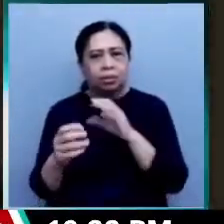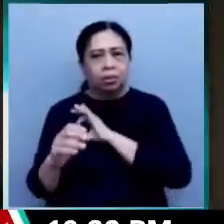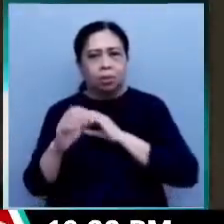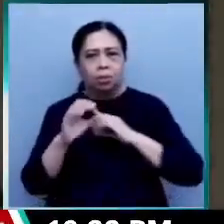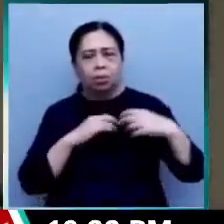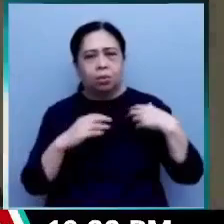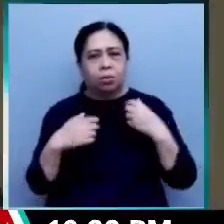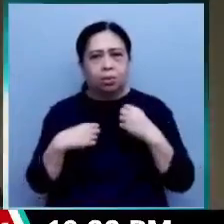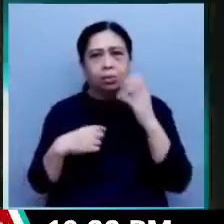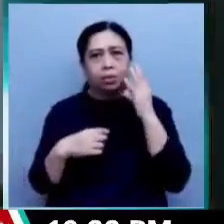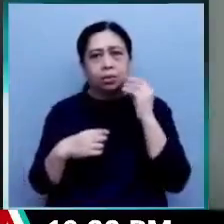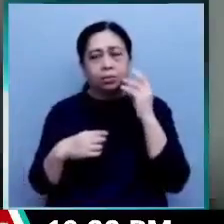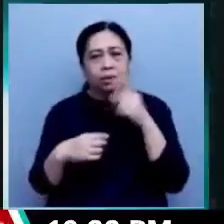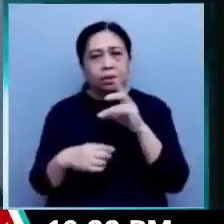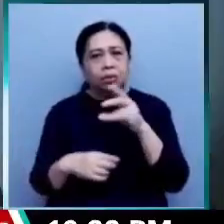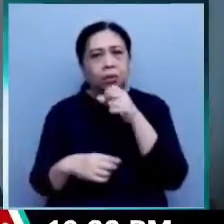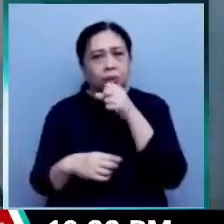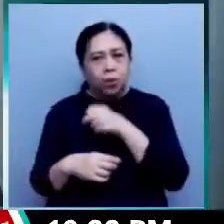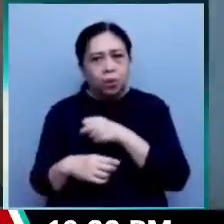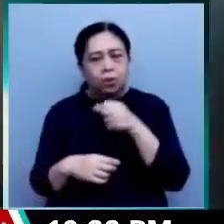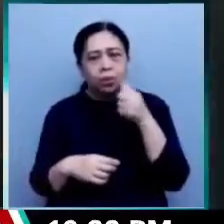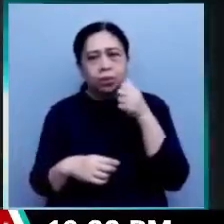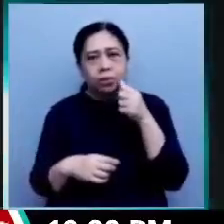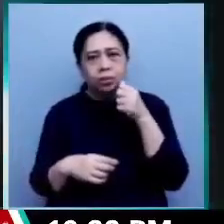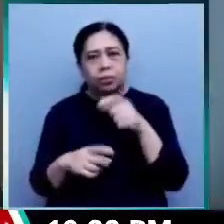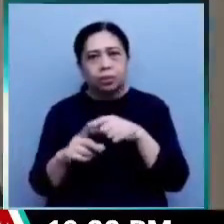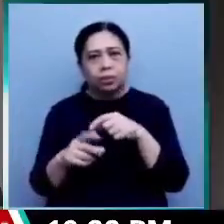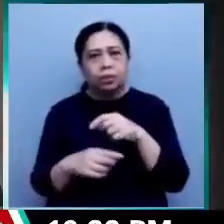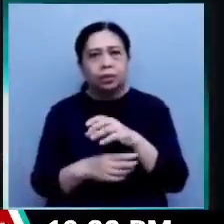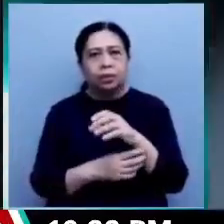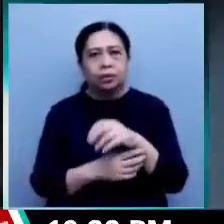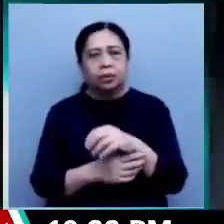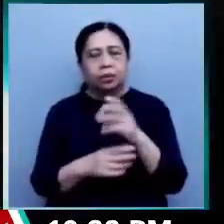sinapit ng P taong gulang si